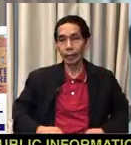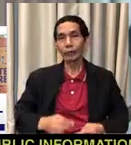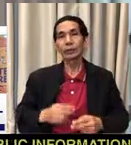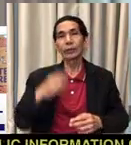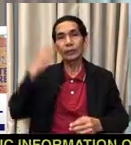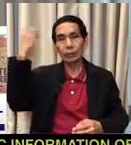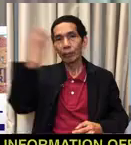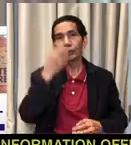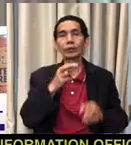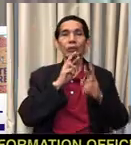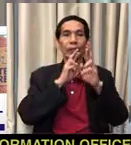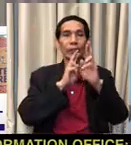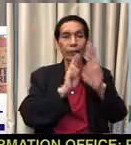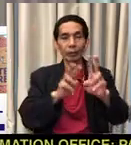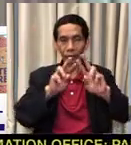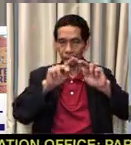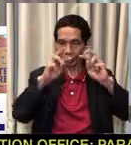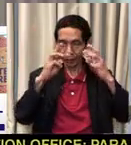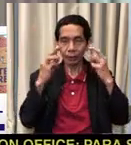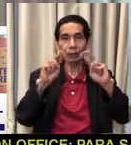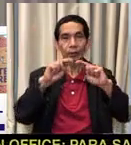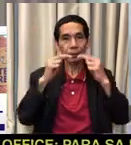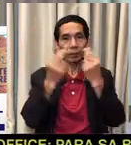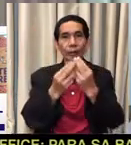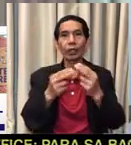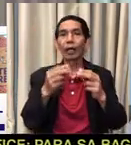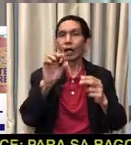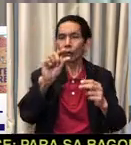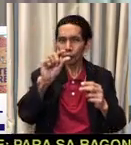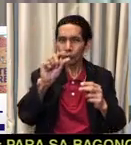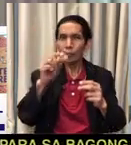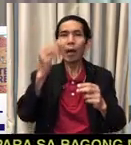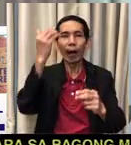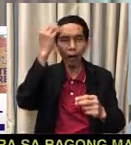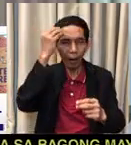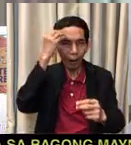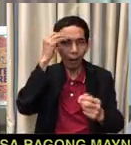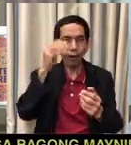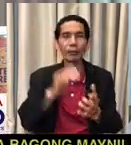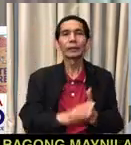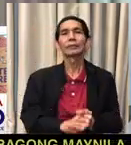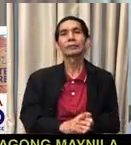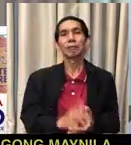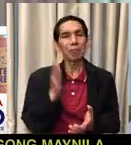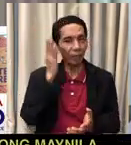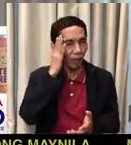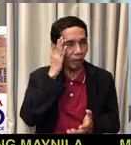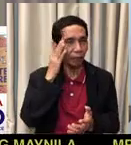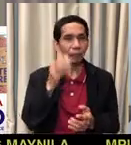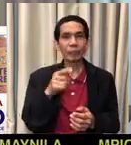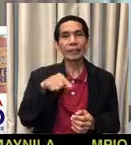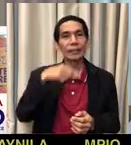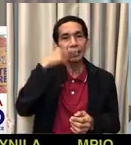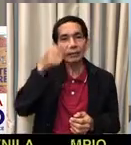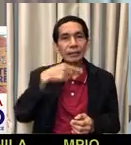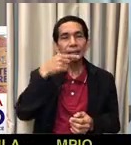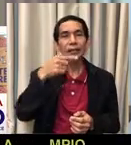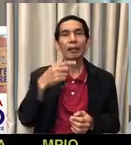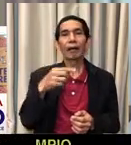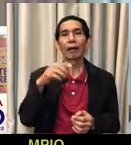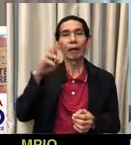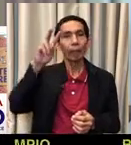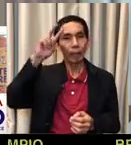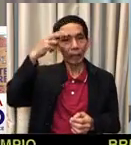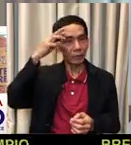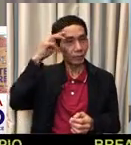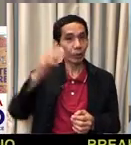response team. Ibig sabihin, may mga konti na silang kaalaman. Ito naman, yun yung binabanggit ni Vice